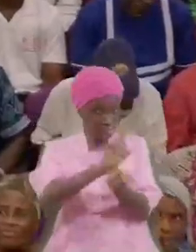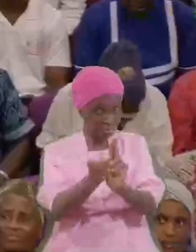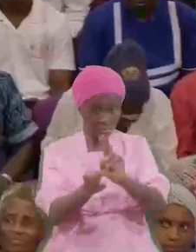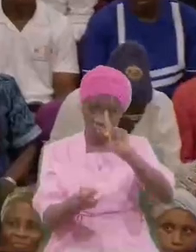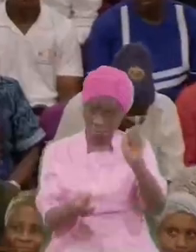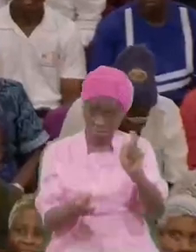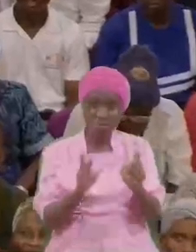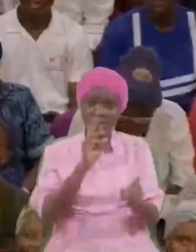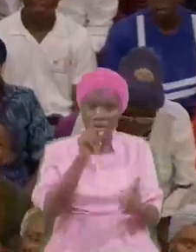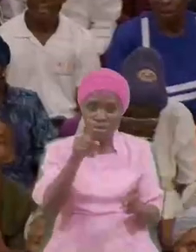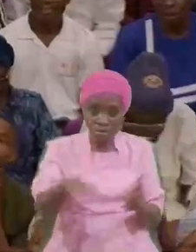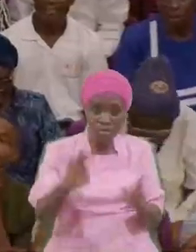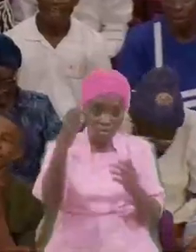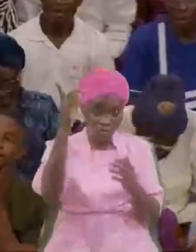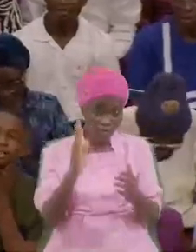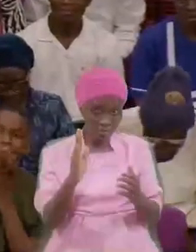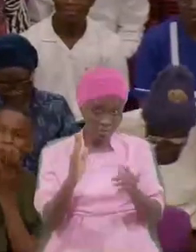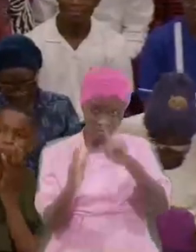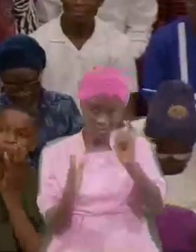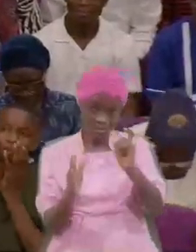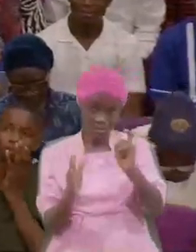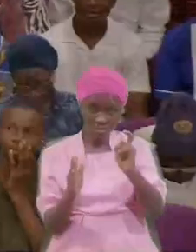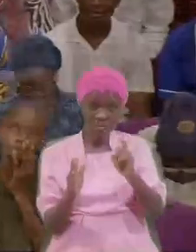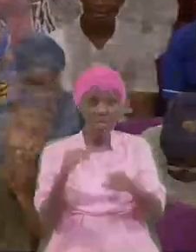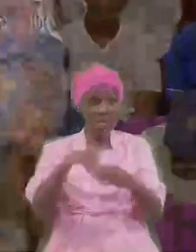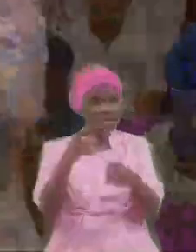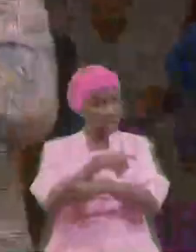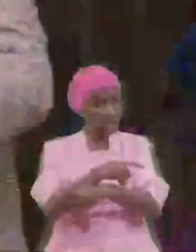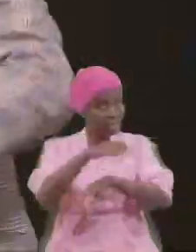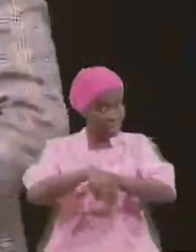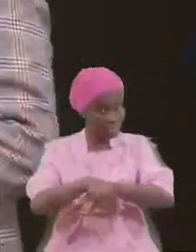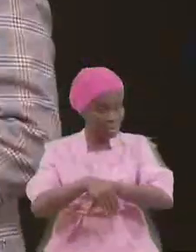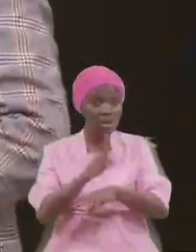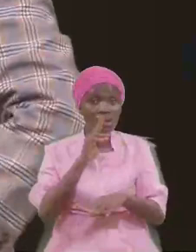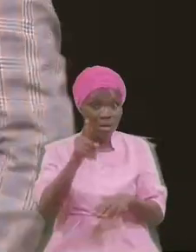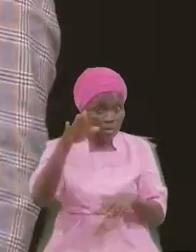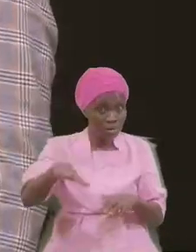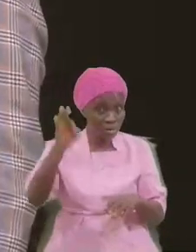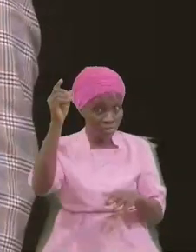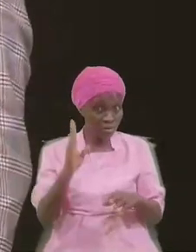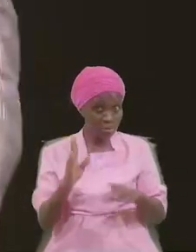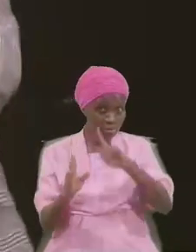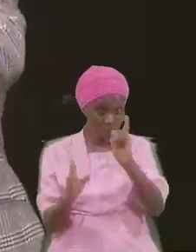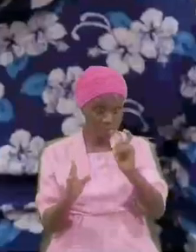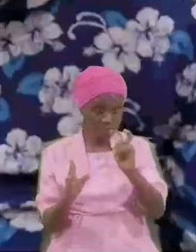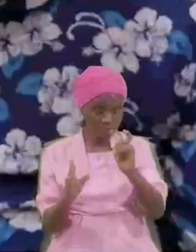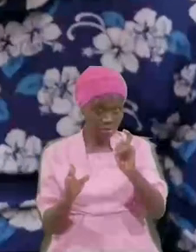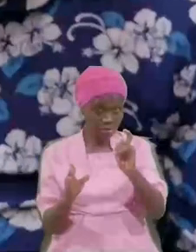Êtes-vous enfant de Dieu? Le jour aussi bien que la nuit, êtes-vous enfant de Dieu?